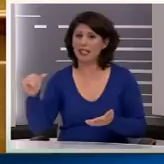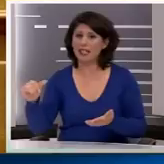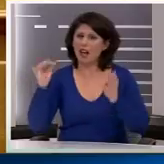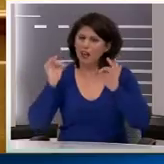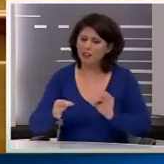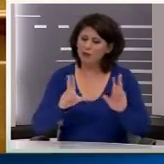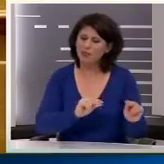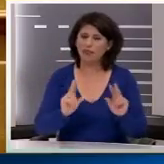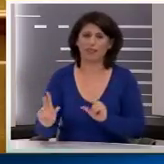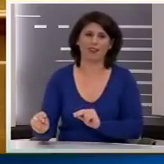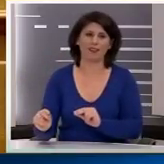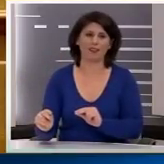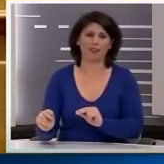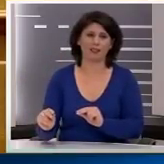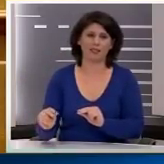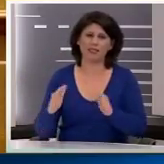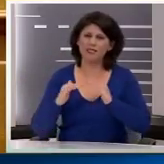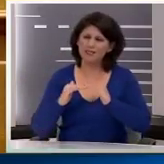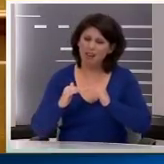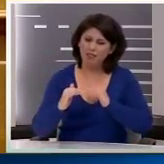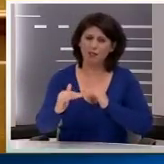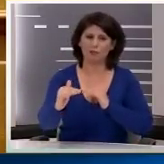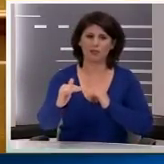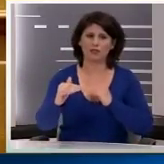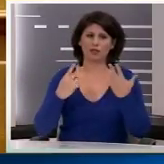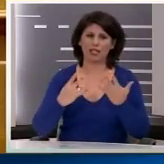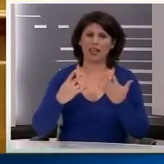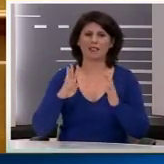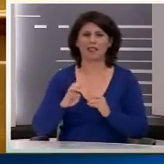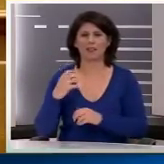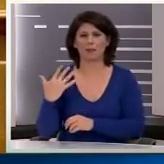ακριβώς τα ίδια σταθεροποιημένα στο 1945.